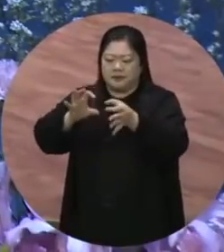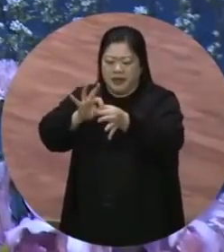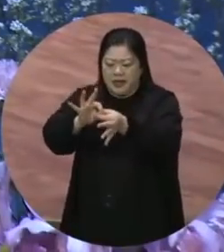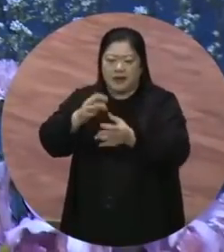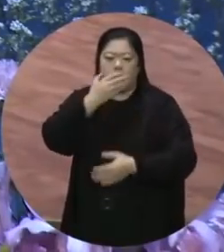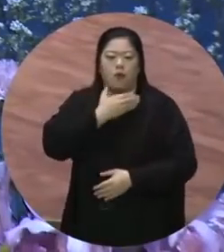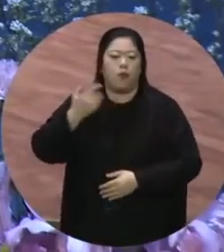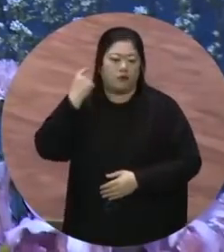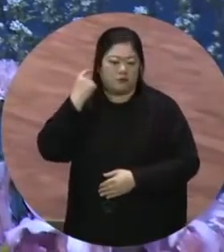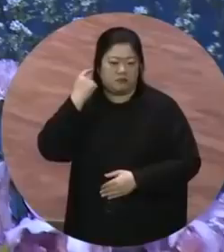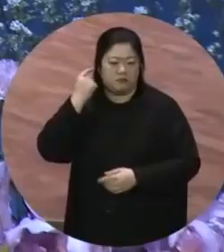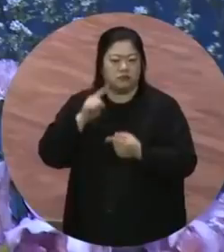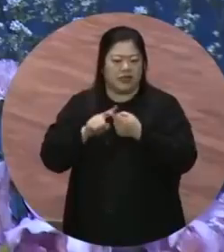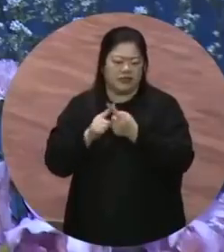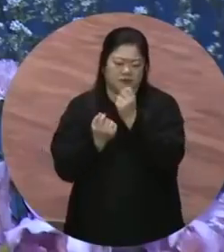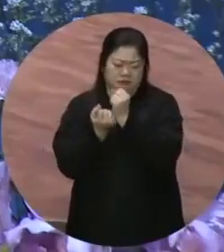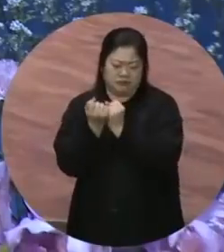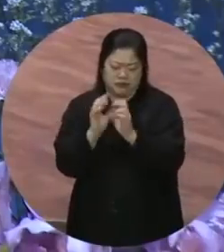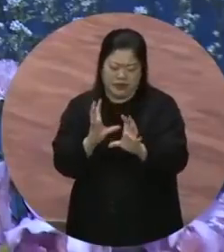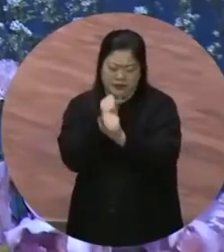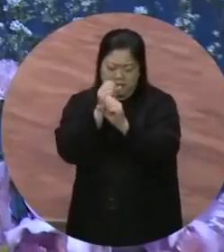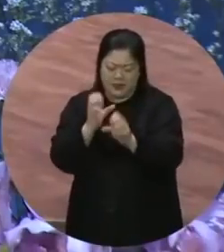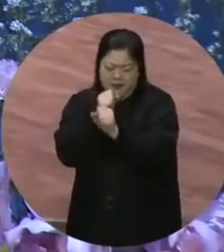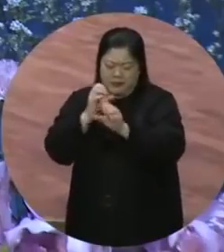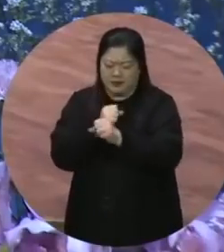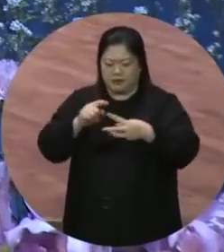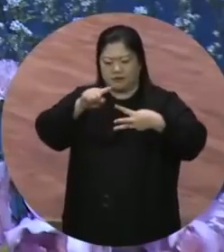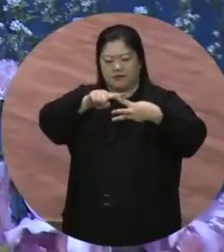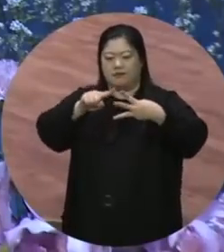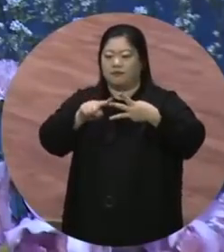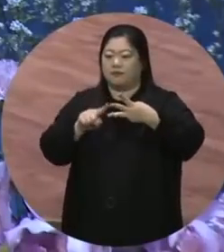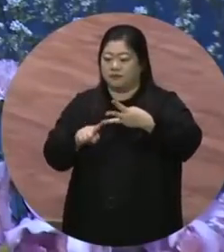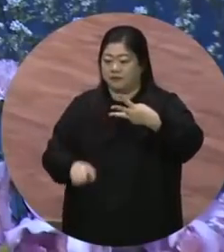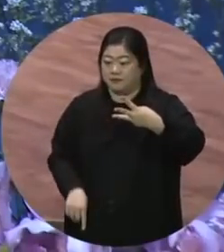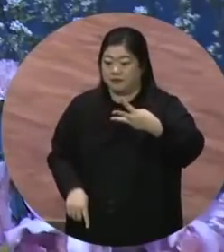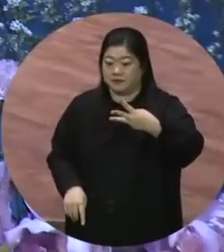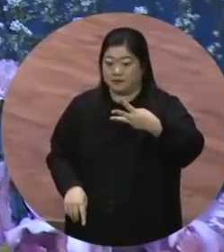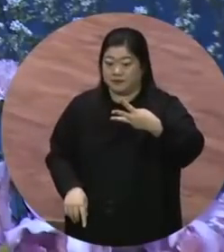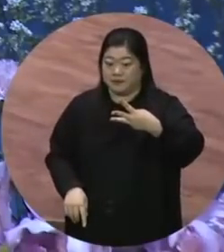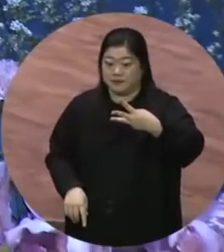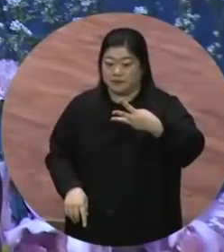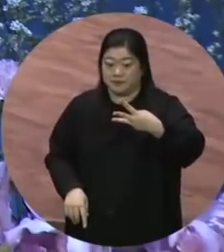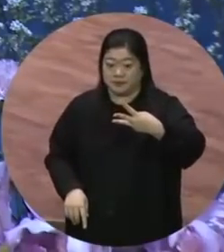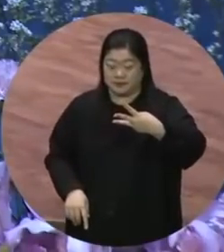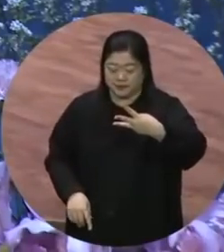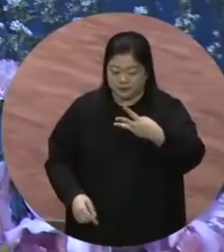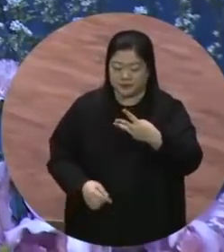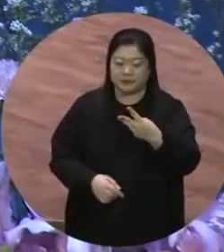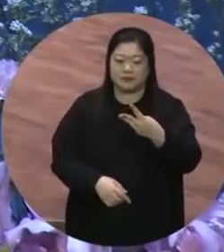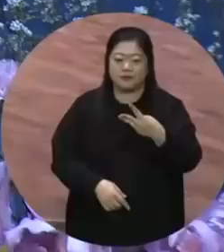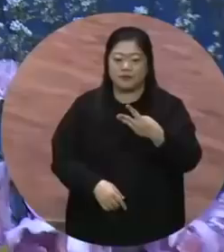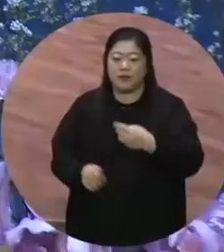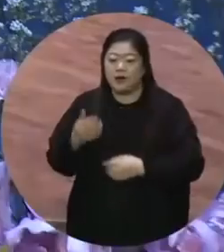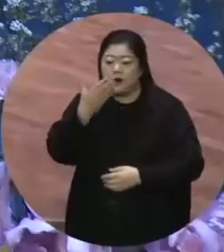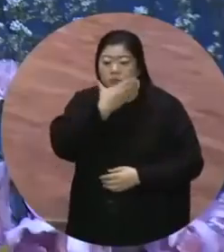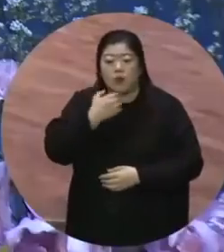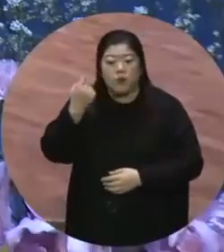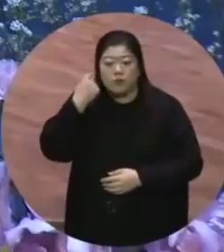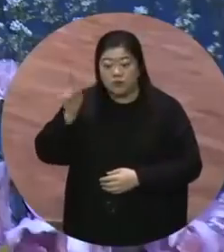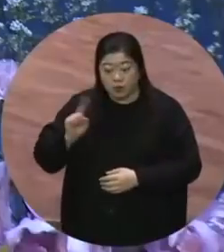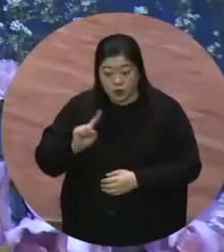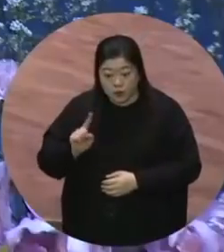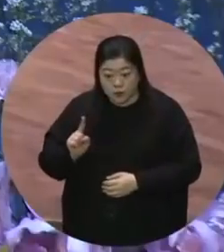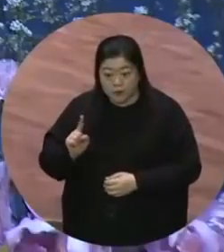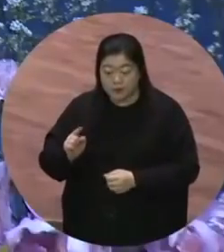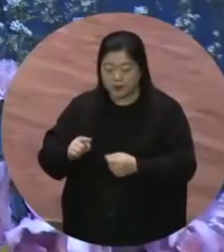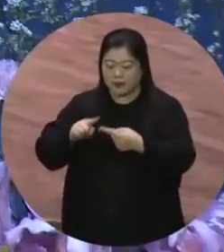아주 일목요연하게 정리를 했습니다. 쉽게 정리하면 이 복음은